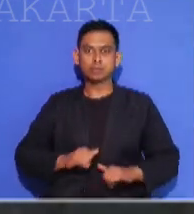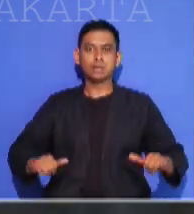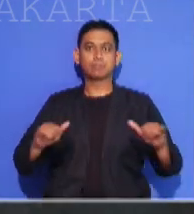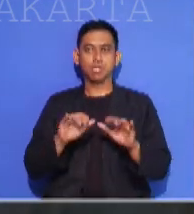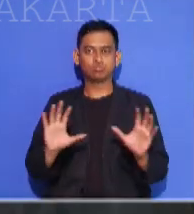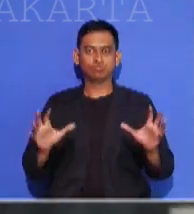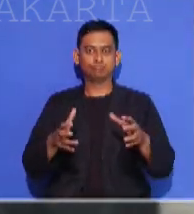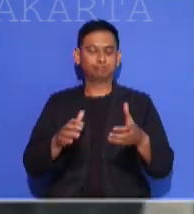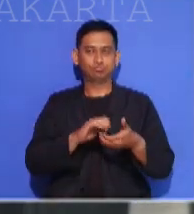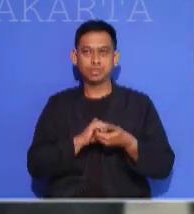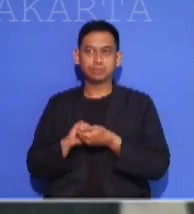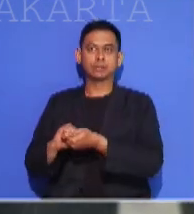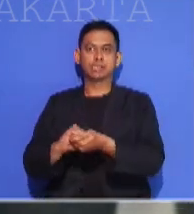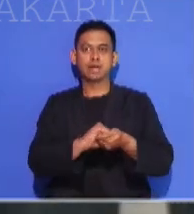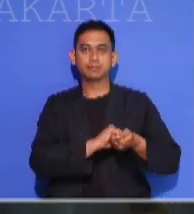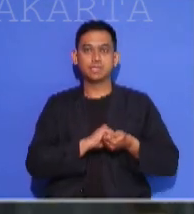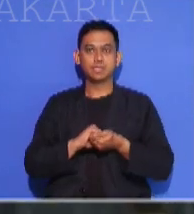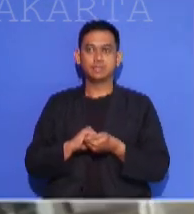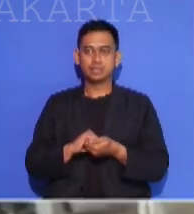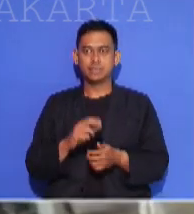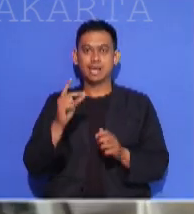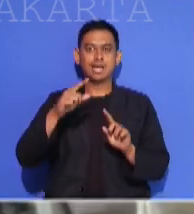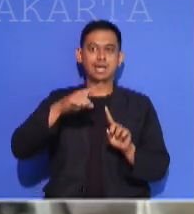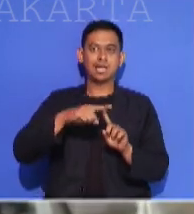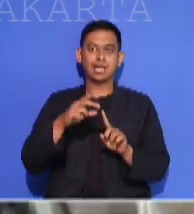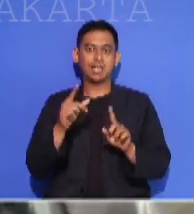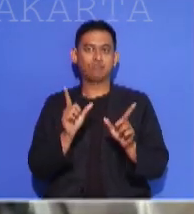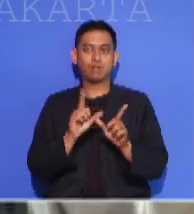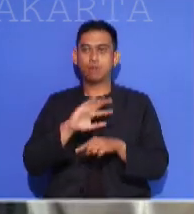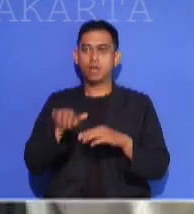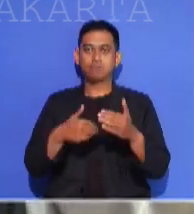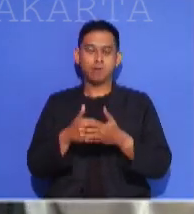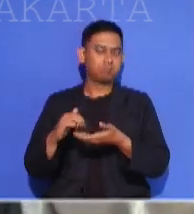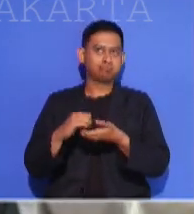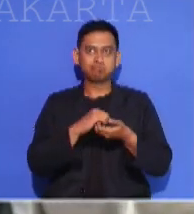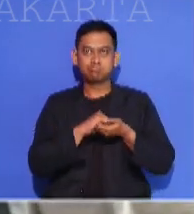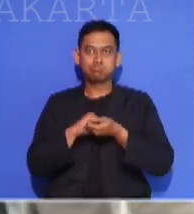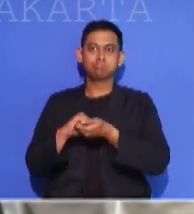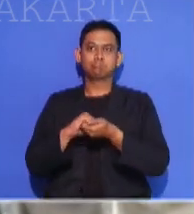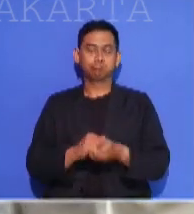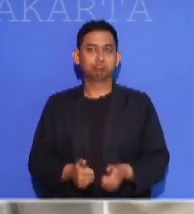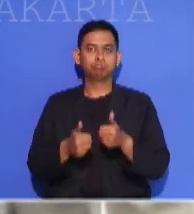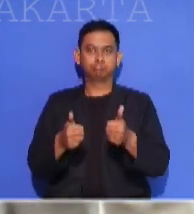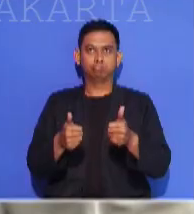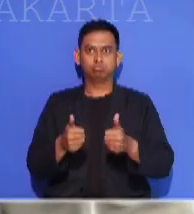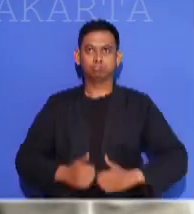sesama warga di wilayah Rukun Tetangga RT dalam satu padukuhan demikian Muhammad ritwan TVRI Yogyakarta melaporkan